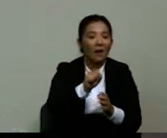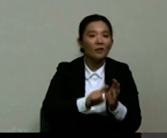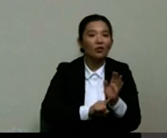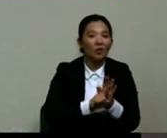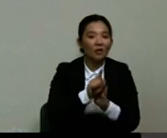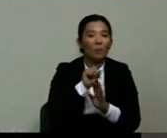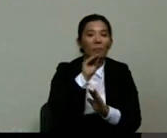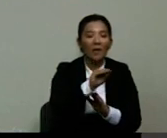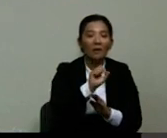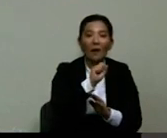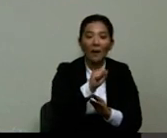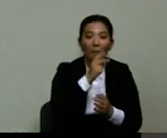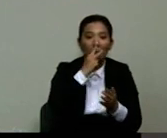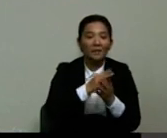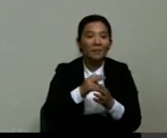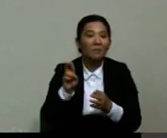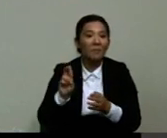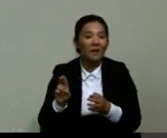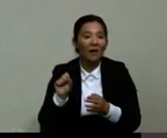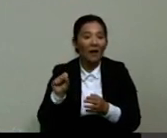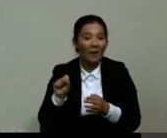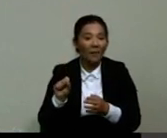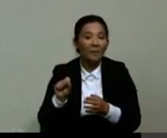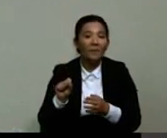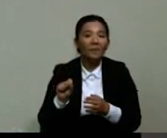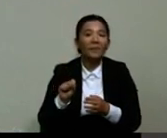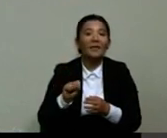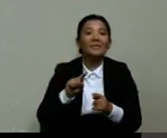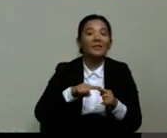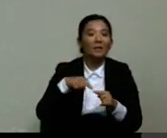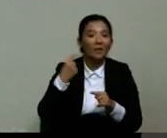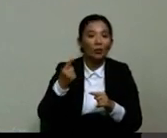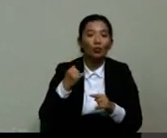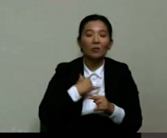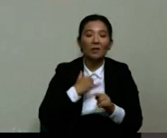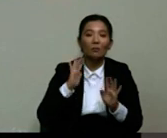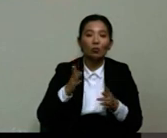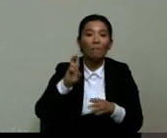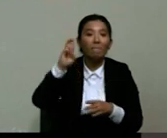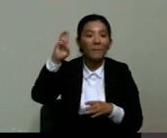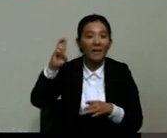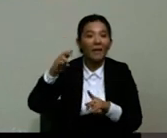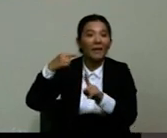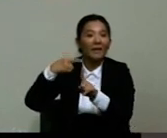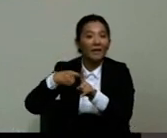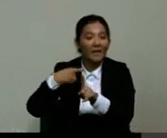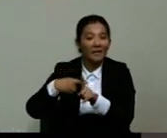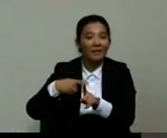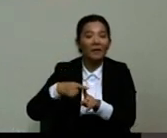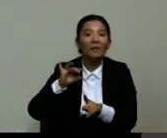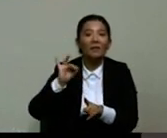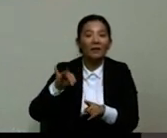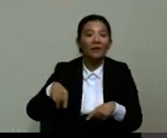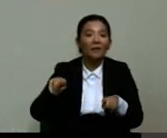ставим плитку А. Посмотрите, первая плитка А стоит. Следующая будет у нас Б, крестик Б.